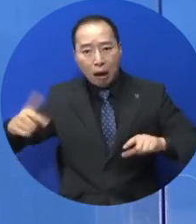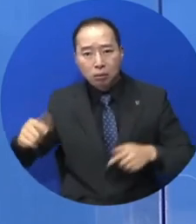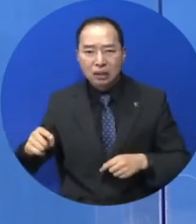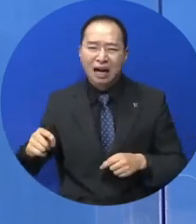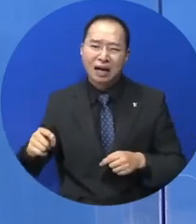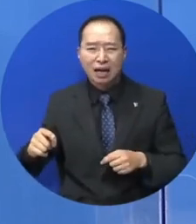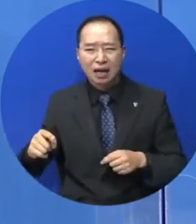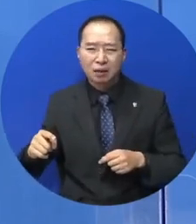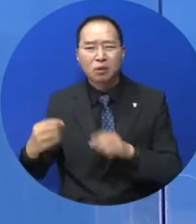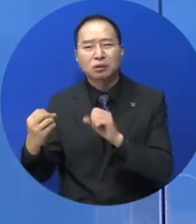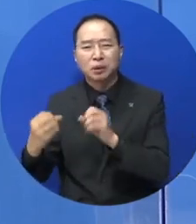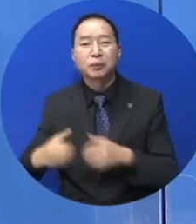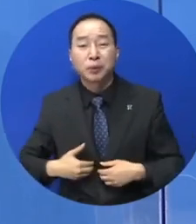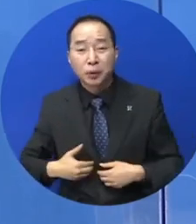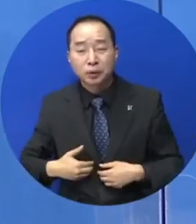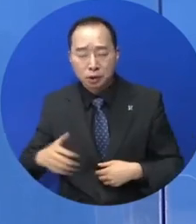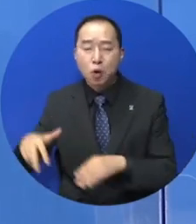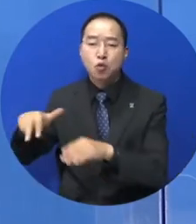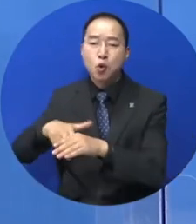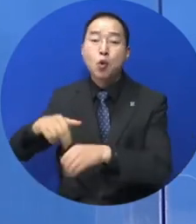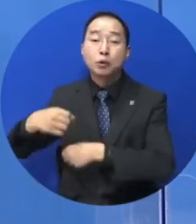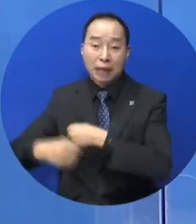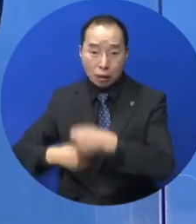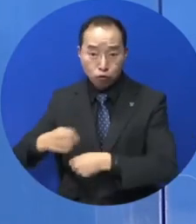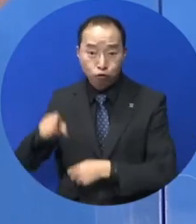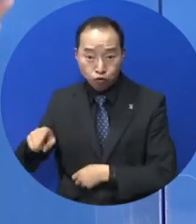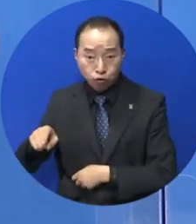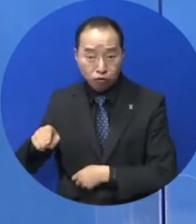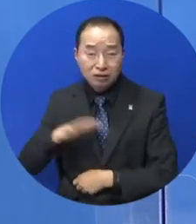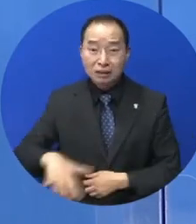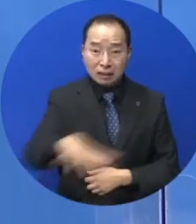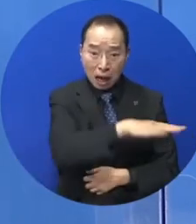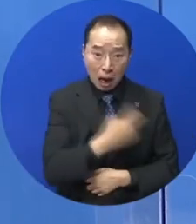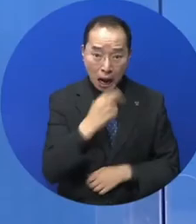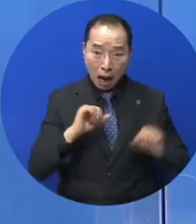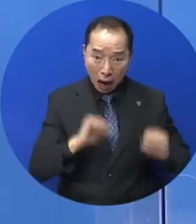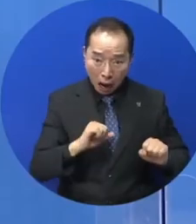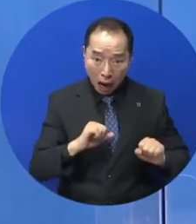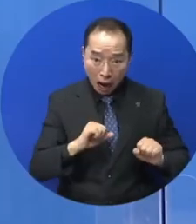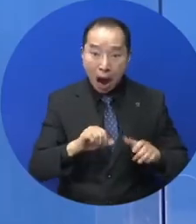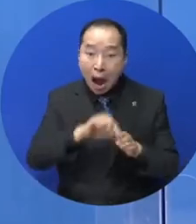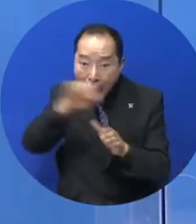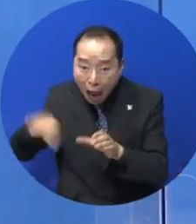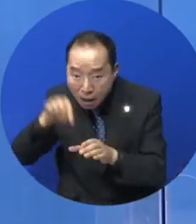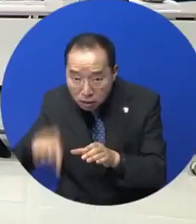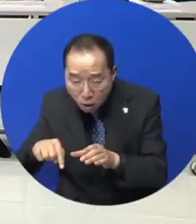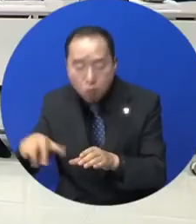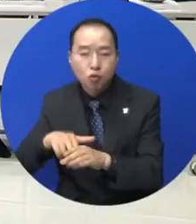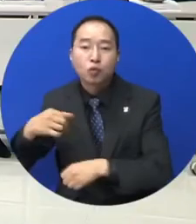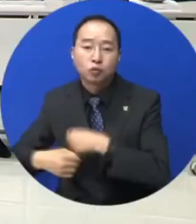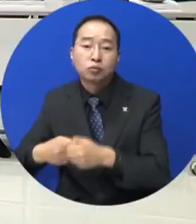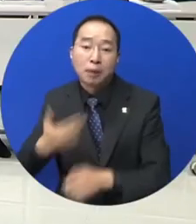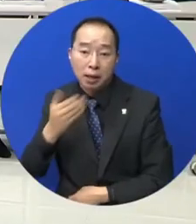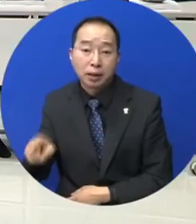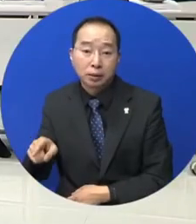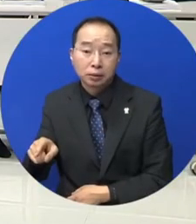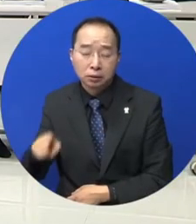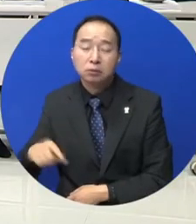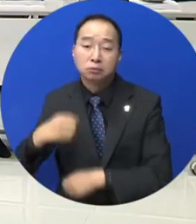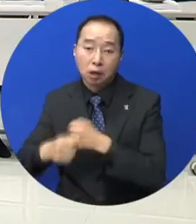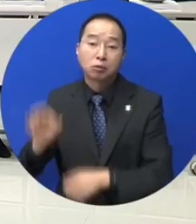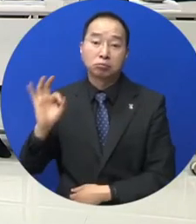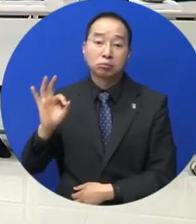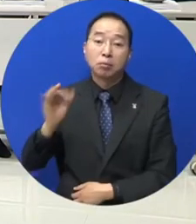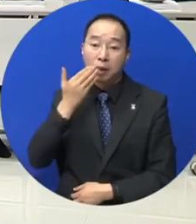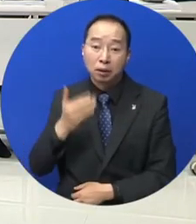그래도 종교의 자유도 공동체의 안위를 보장하는 선에서 진행될 때 그 자유가 보장될